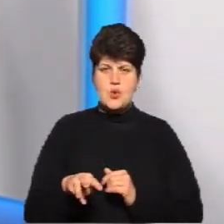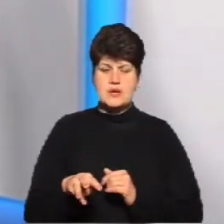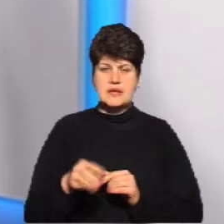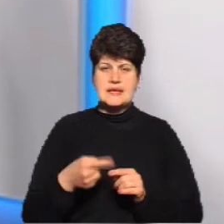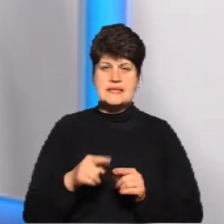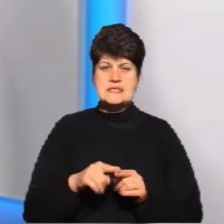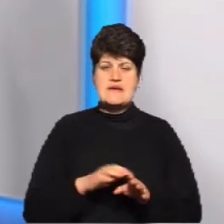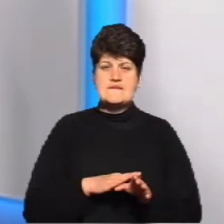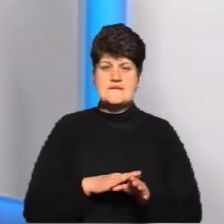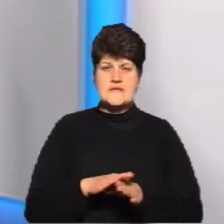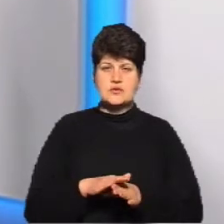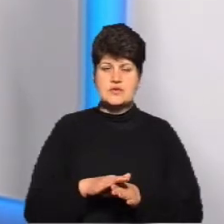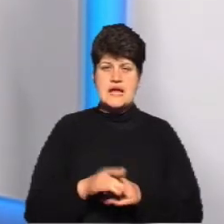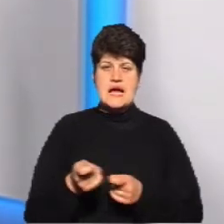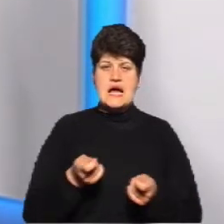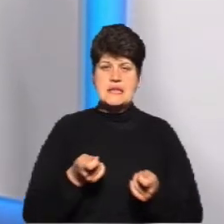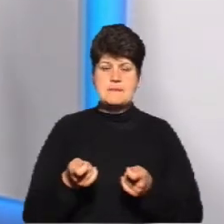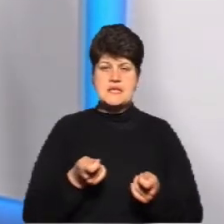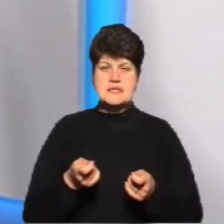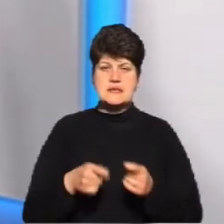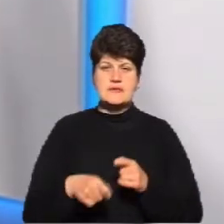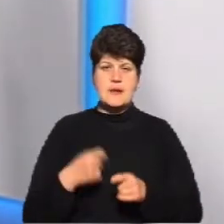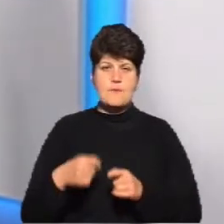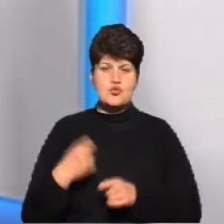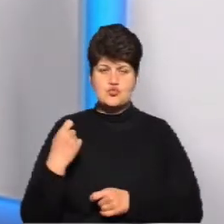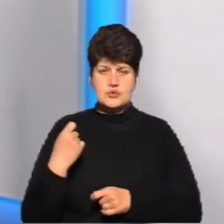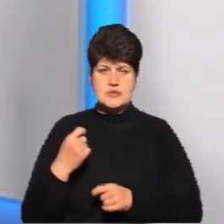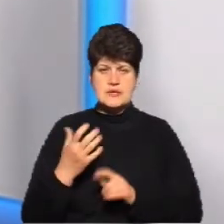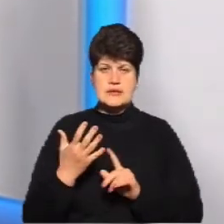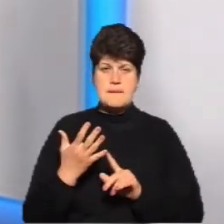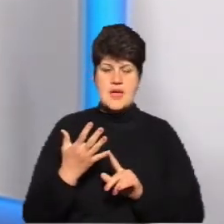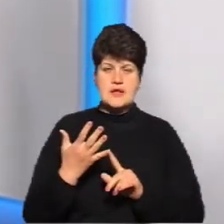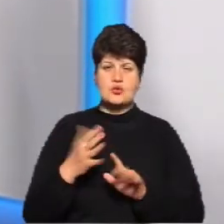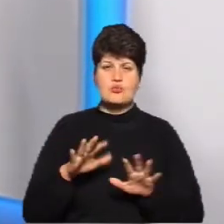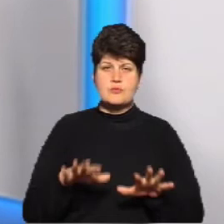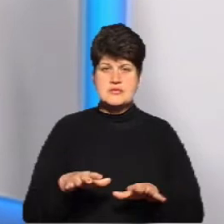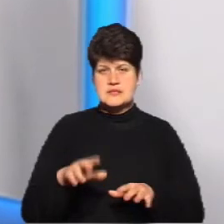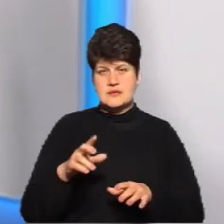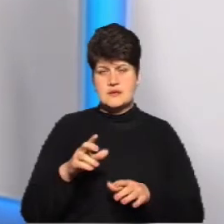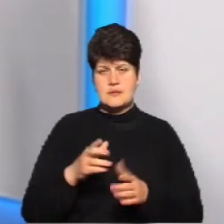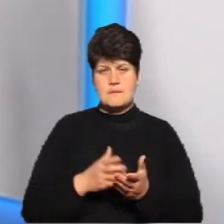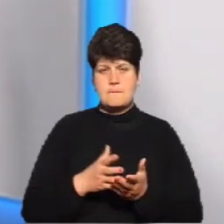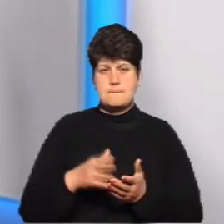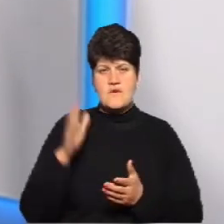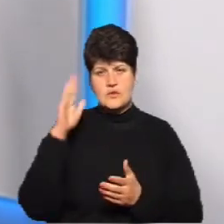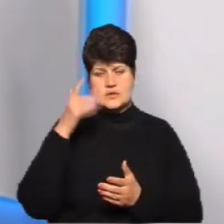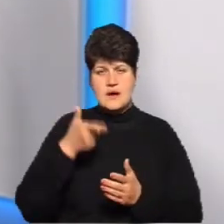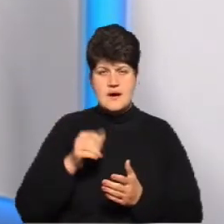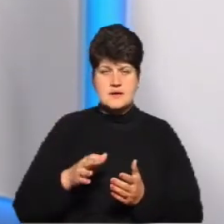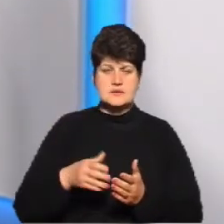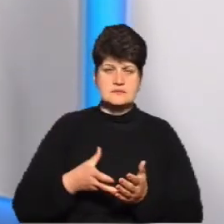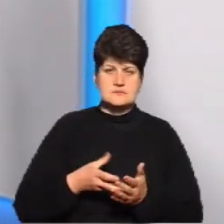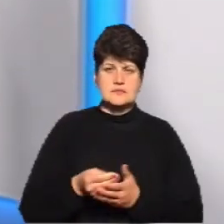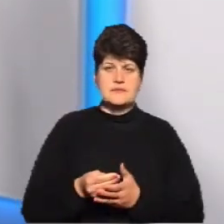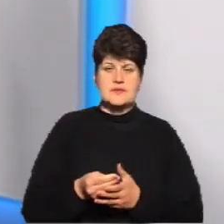виконання адміністративних правопорушень. І на п'ятому місці це комунальні платежі. І тільки на шостому місці, як ви казали, це